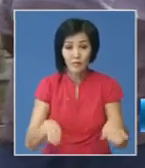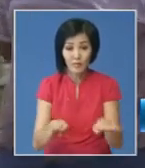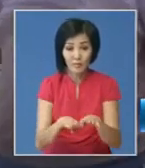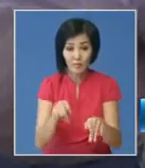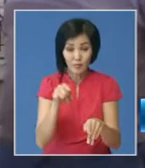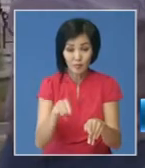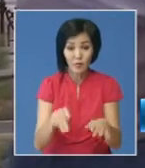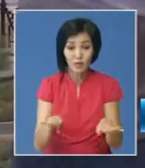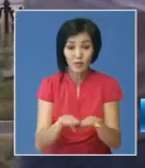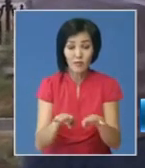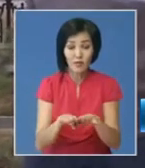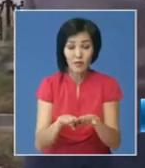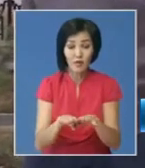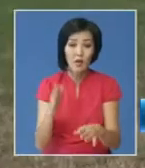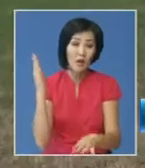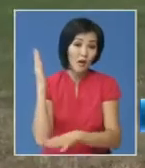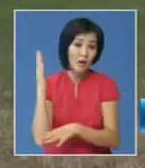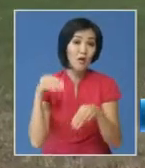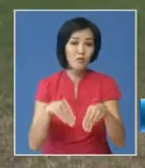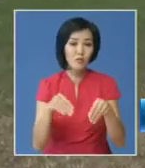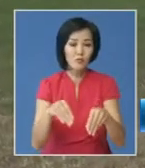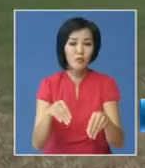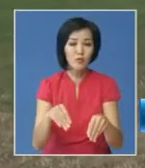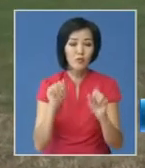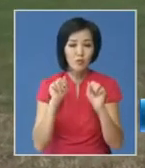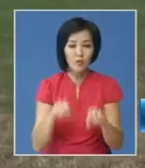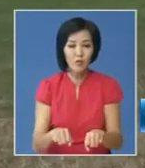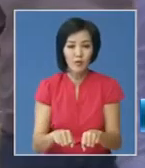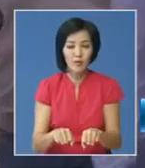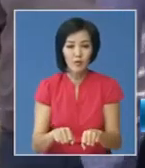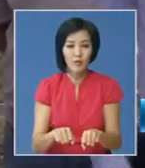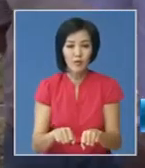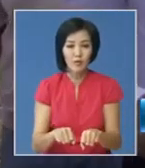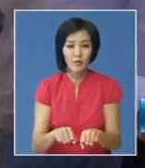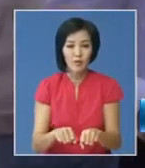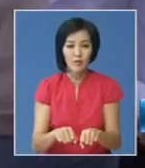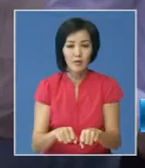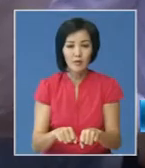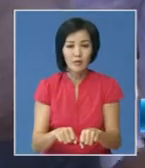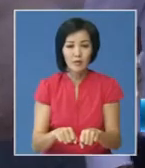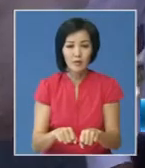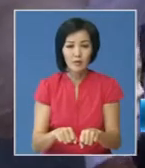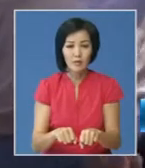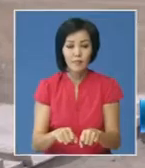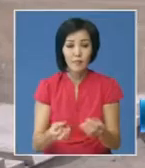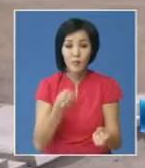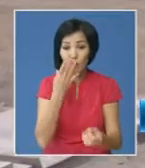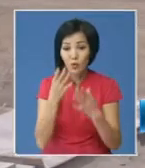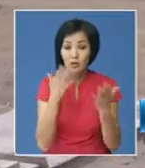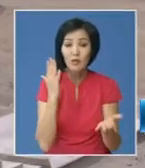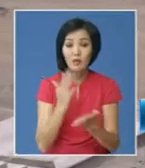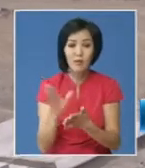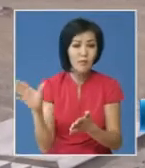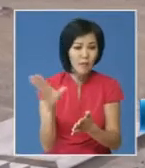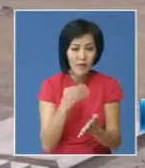ель, сосна, везде где шарварс. Правильно? У нас туя, эти же цветы, везде бар.